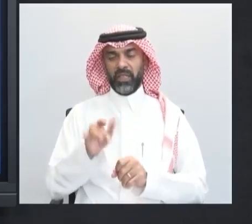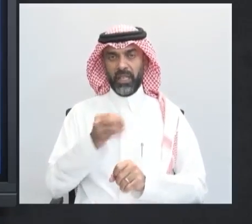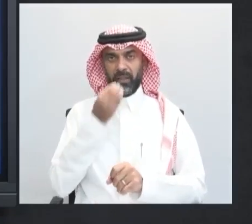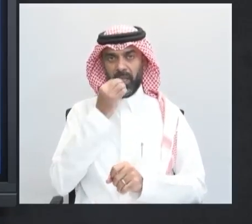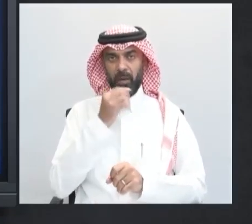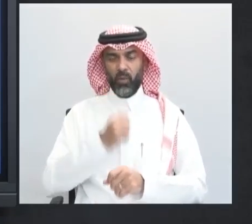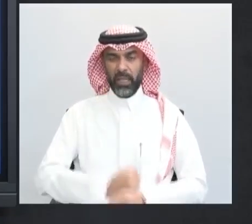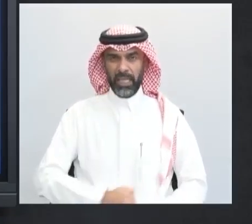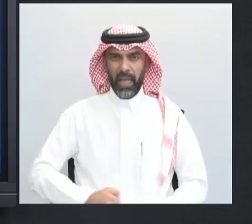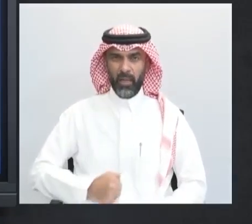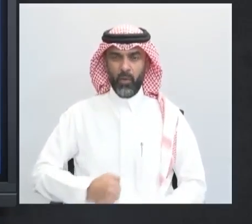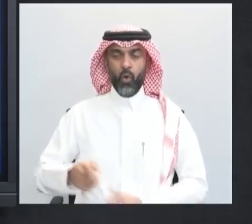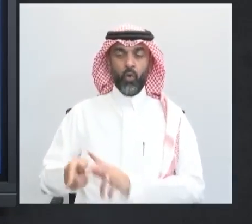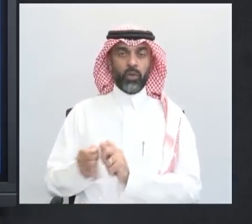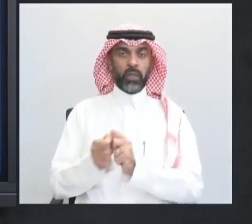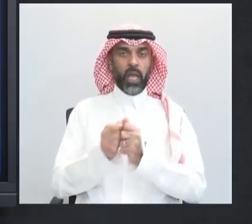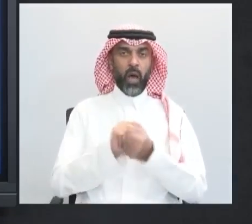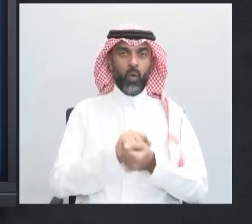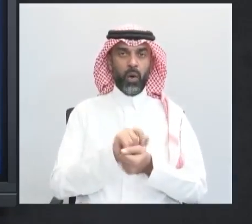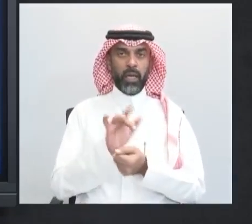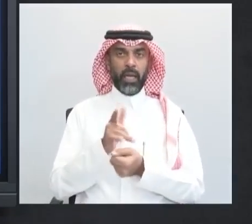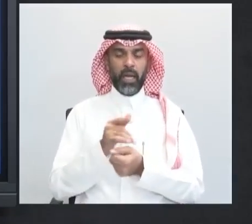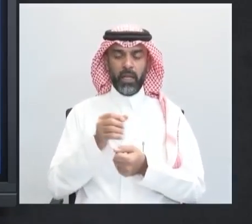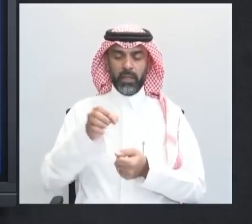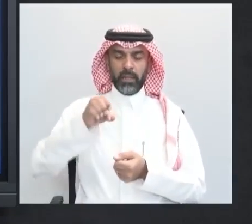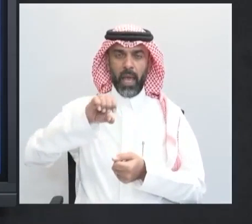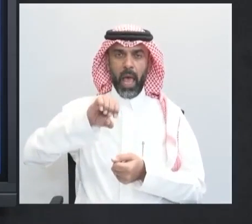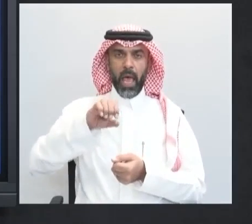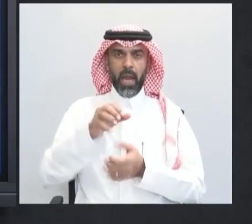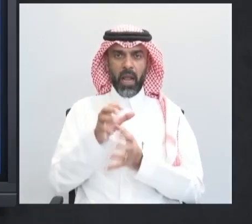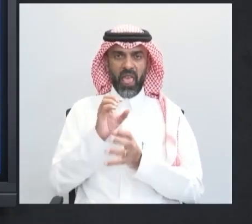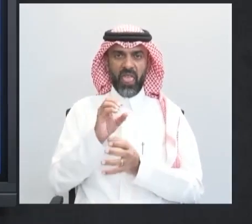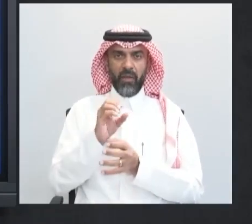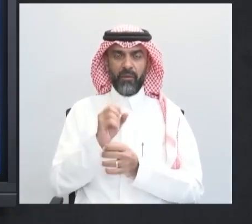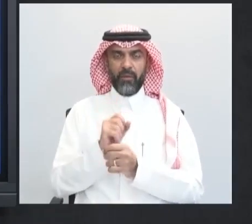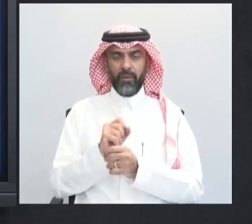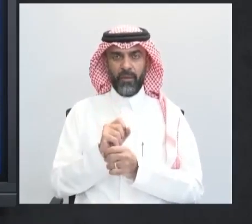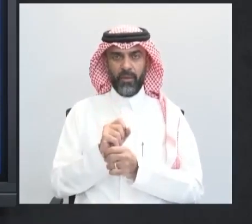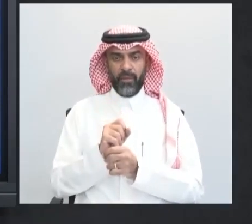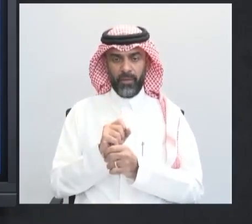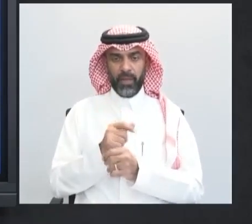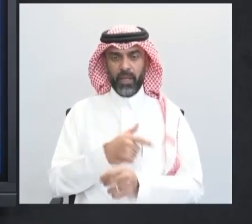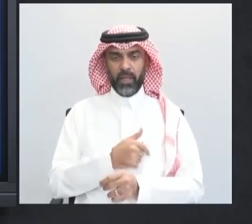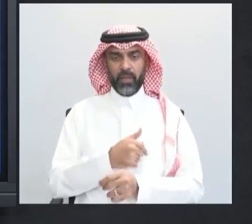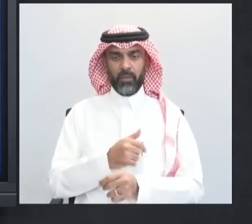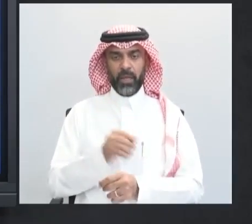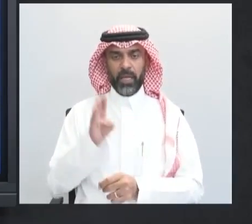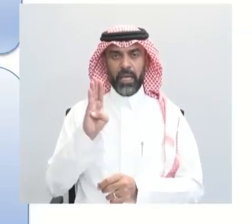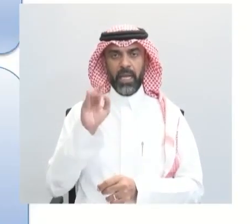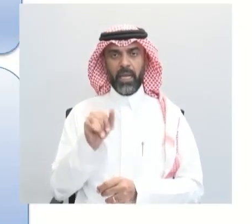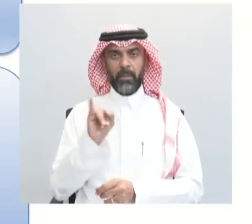وتهضم ثم يتحول هذا الطعام الى سائل كثيف او ما نسميه بالكوس نسميه